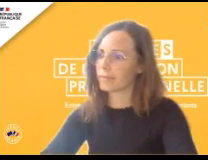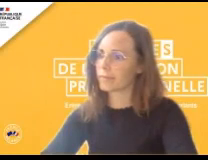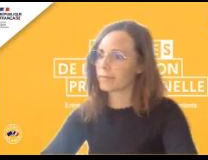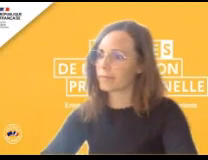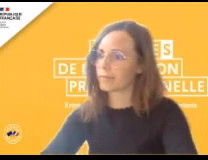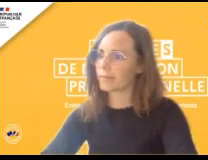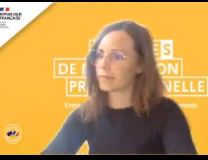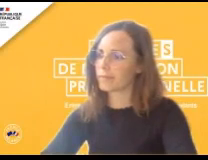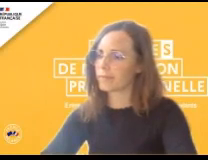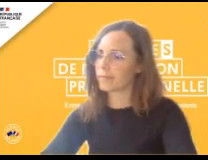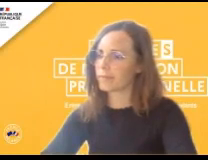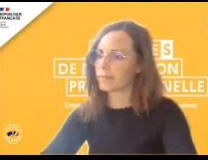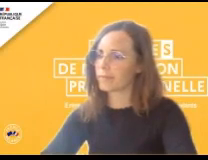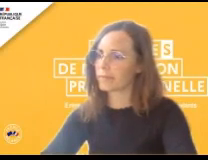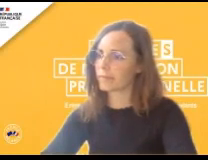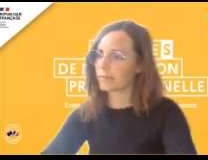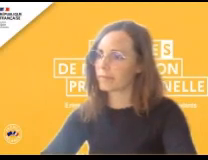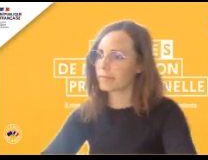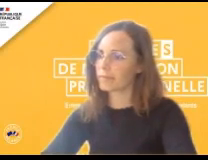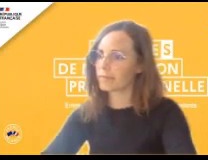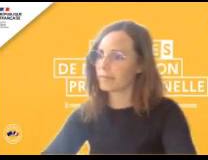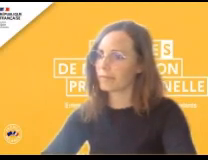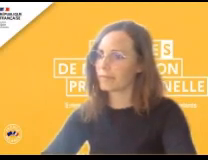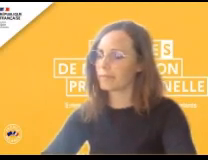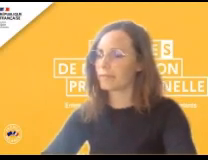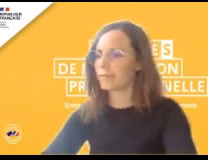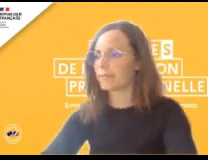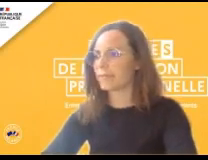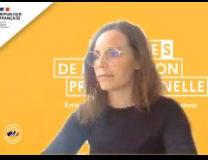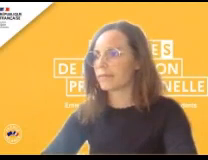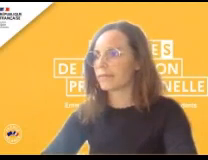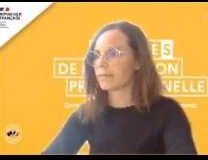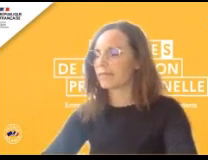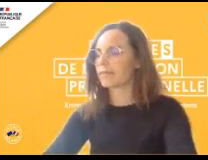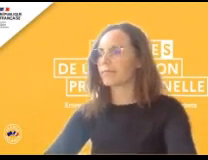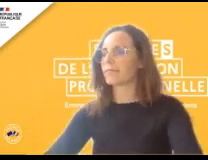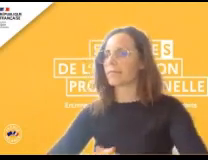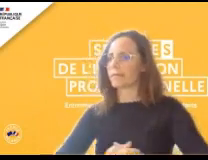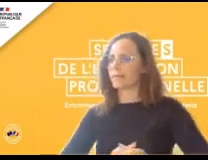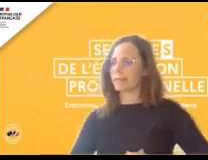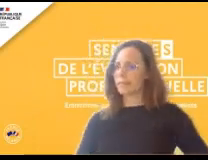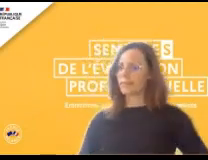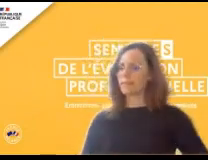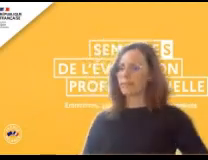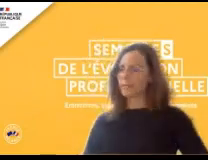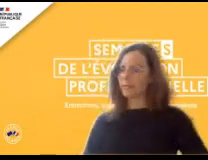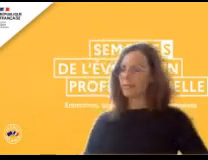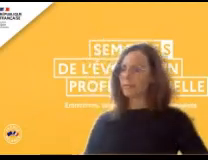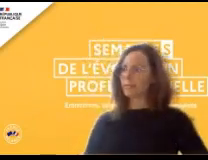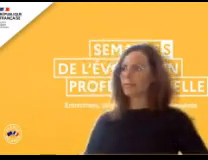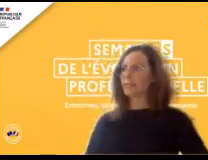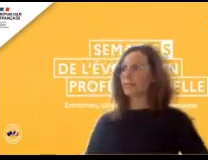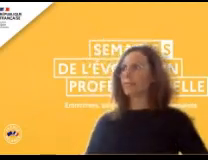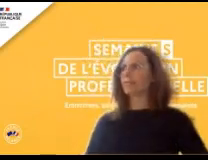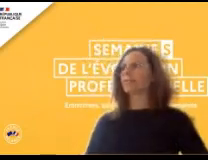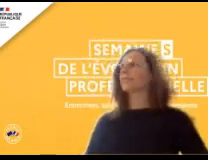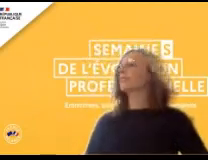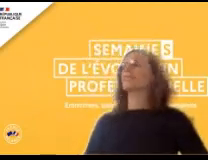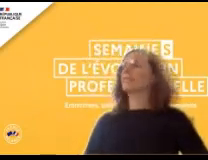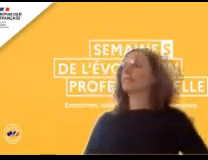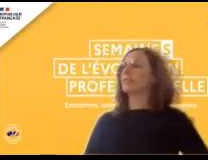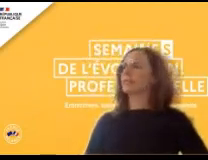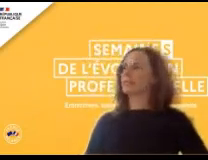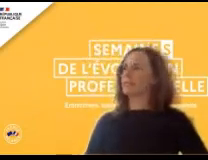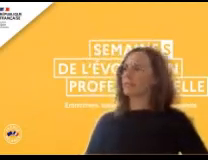évolution professionnelle. Et puis, on peut aller au-delà et accompagner, là encore, l'idée d'une évolution vers de la